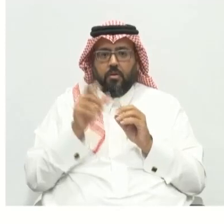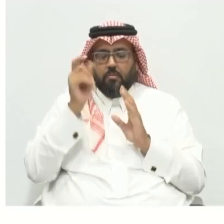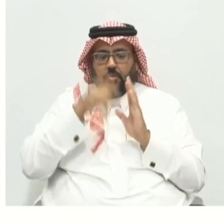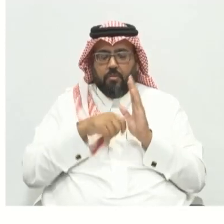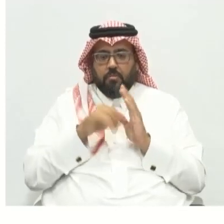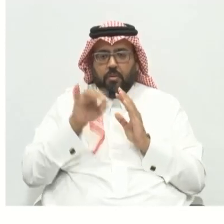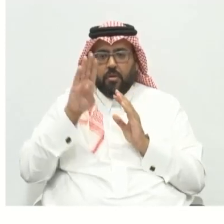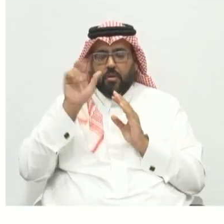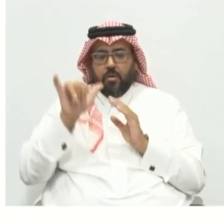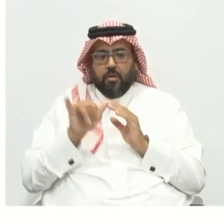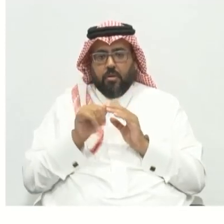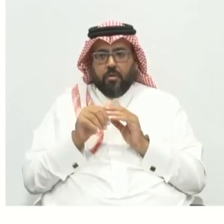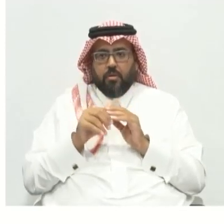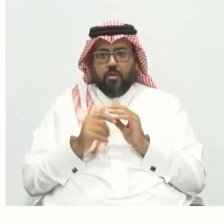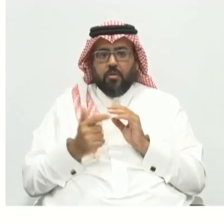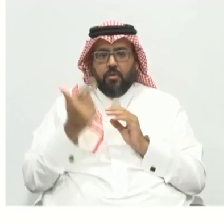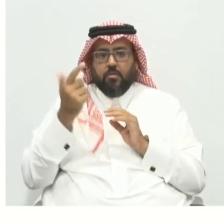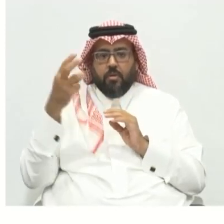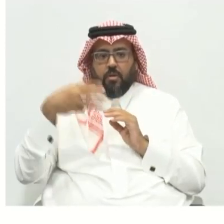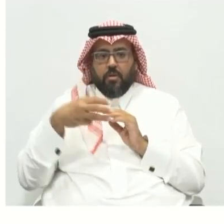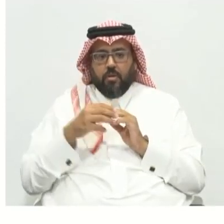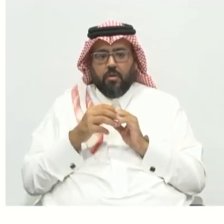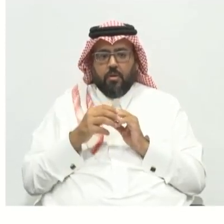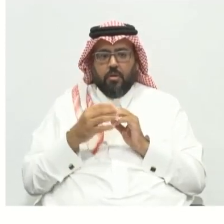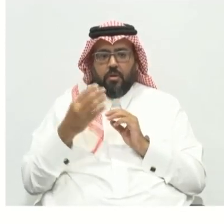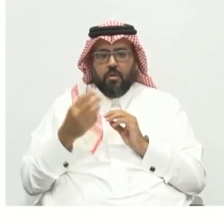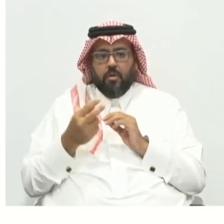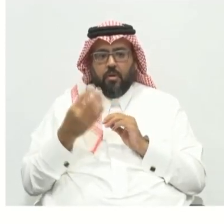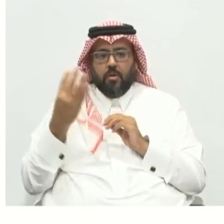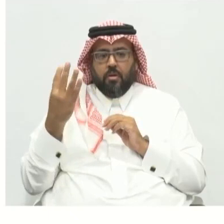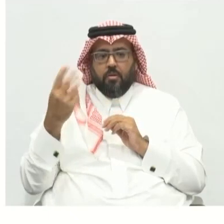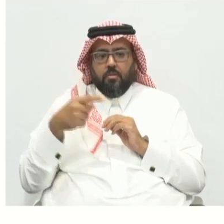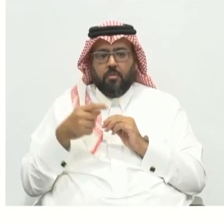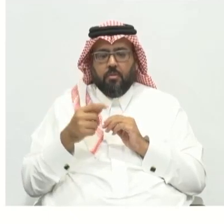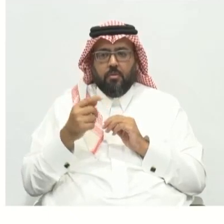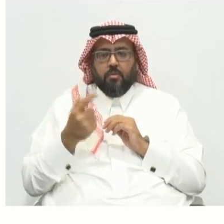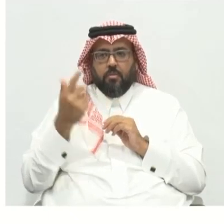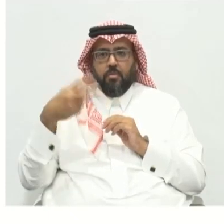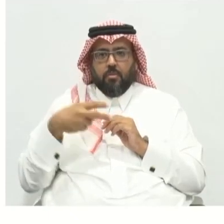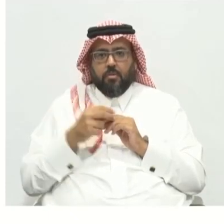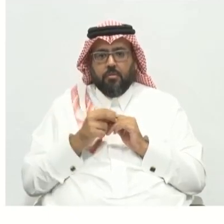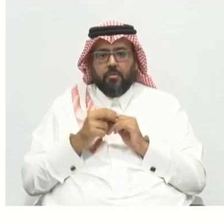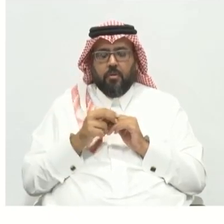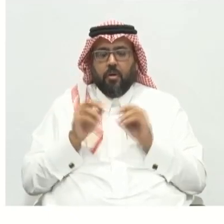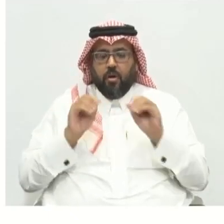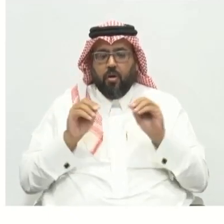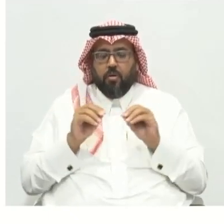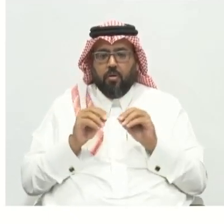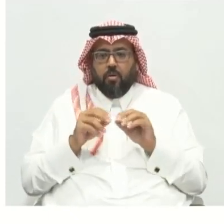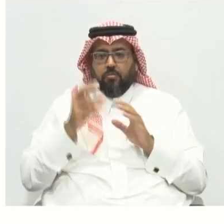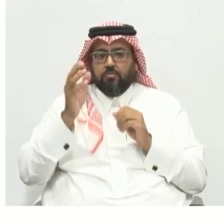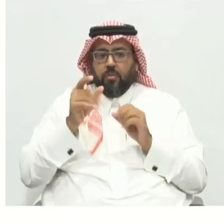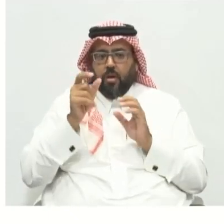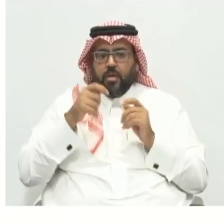الملكي رقم 37 تقسي م عام 1421 تمنح الدوله المعوقين قروضا